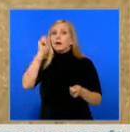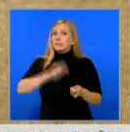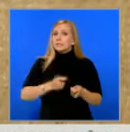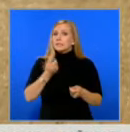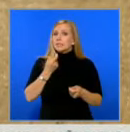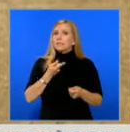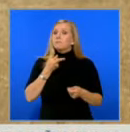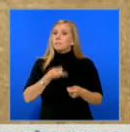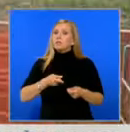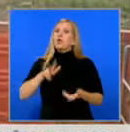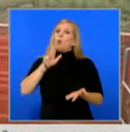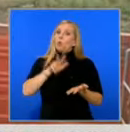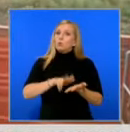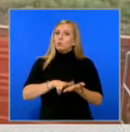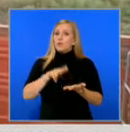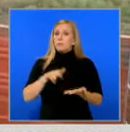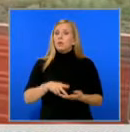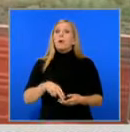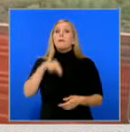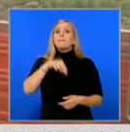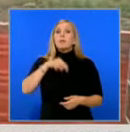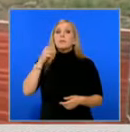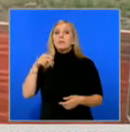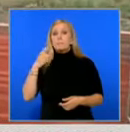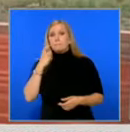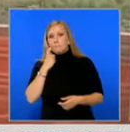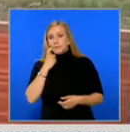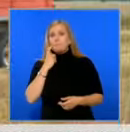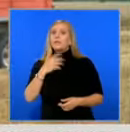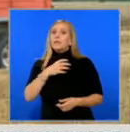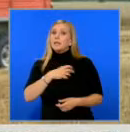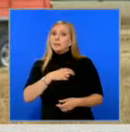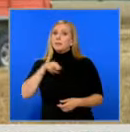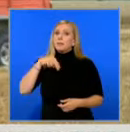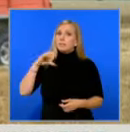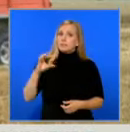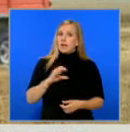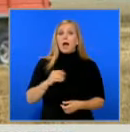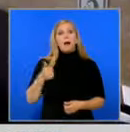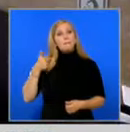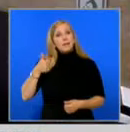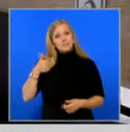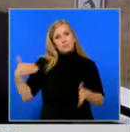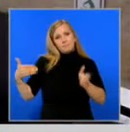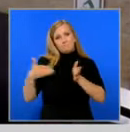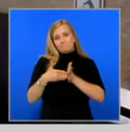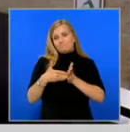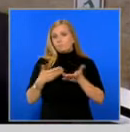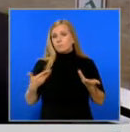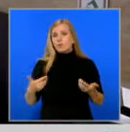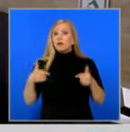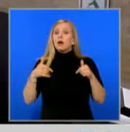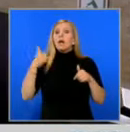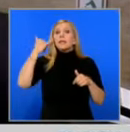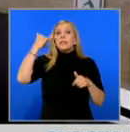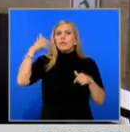икономическата комисия от пдб герб сдс и дпс остро възразиха от бсп за българия идеята че това ще